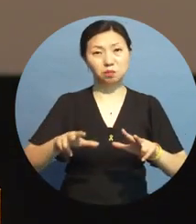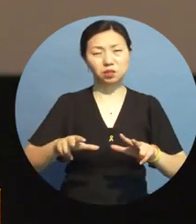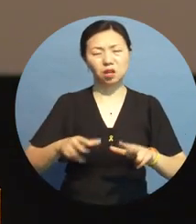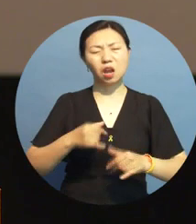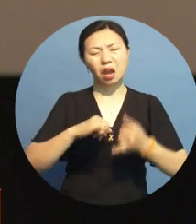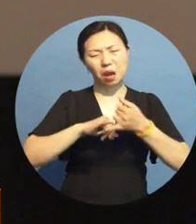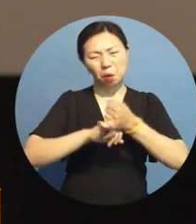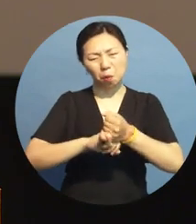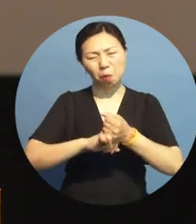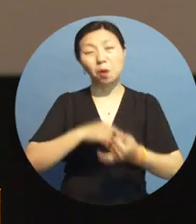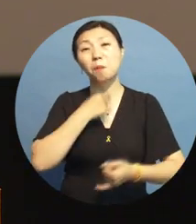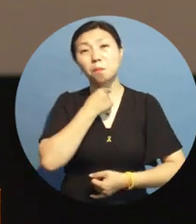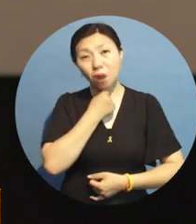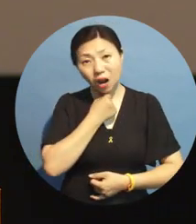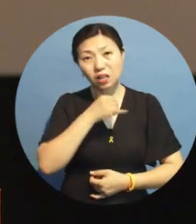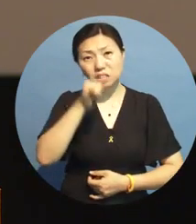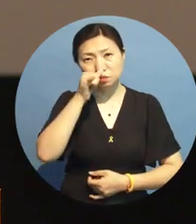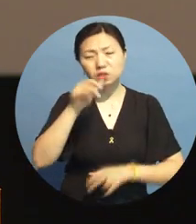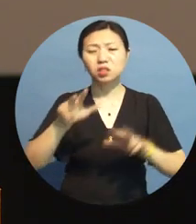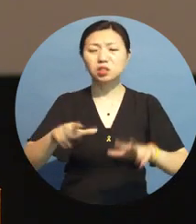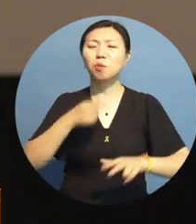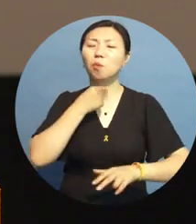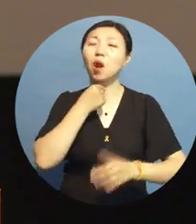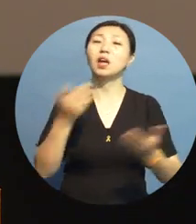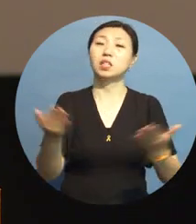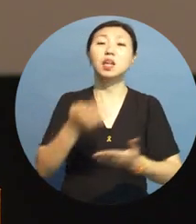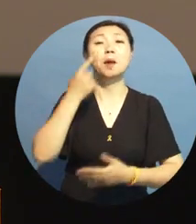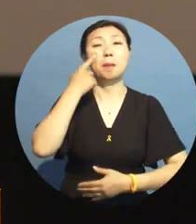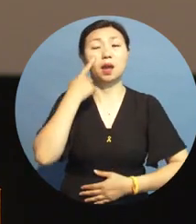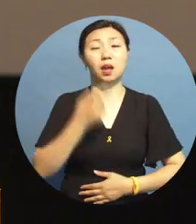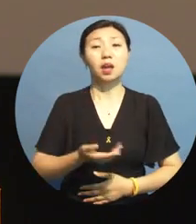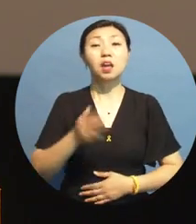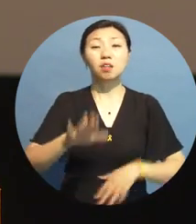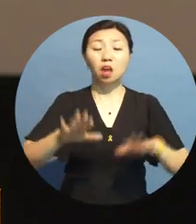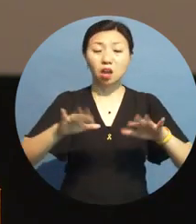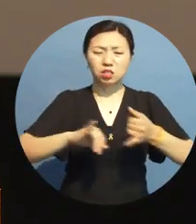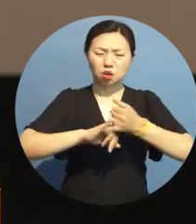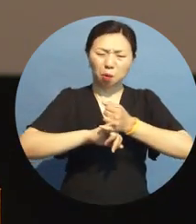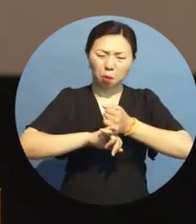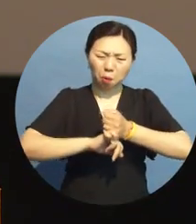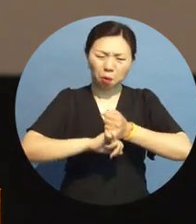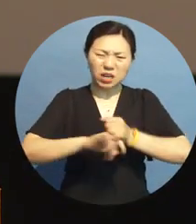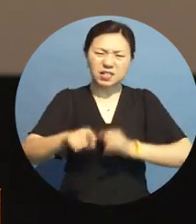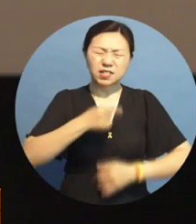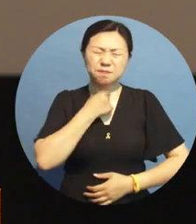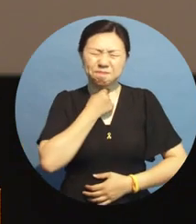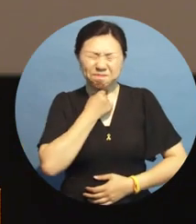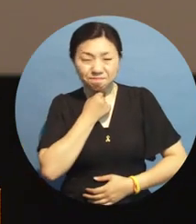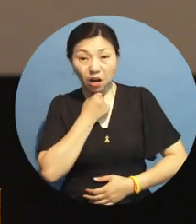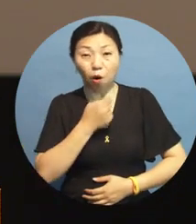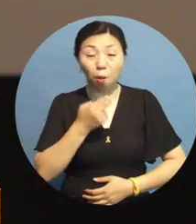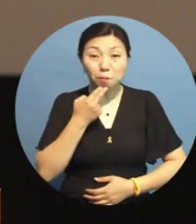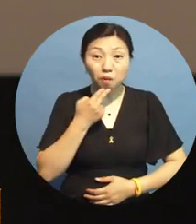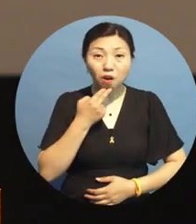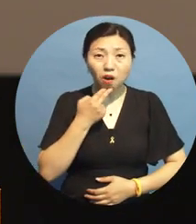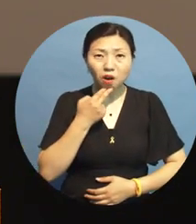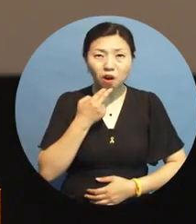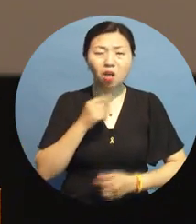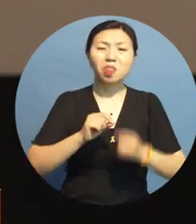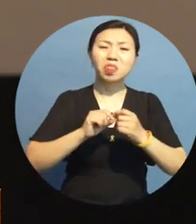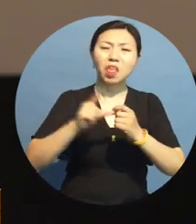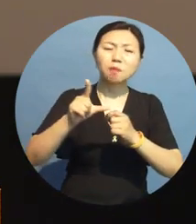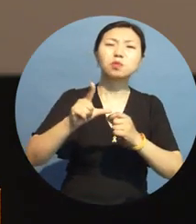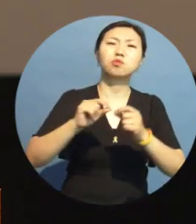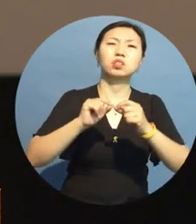싶은 게 있으면 그걸 하는 게 좋다. 그런데 꼭 하고 싶은 게 없다. 다수는 꼭 하고 싶은 게 없어요.